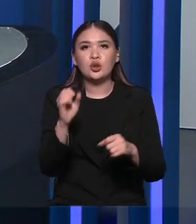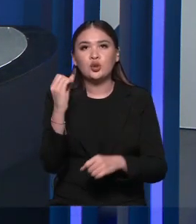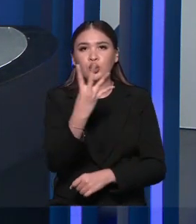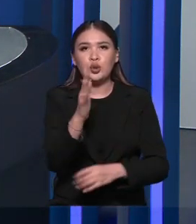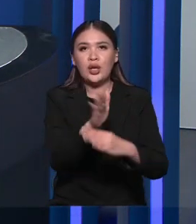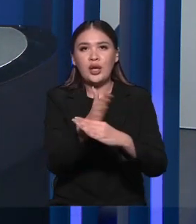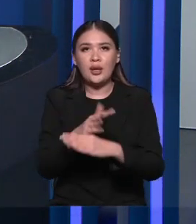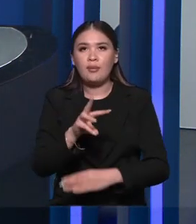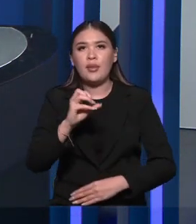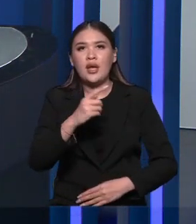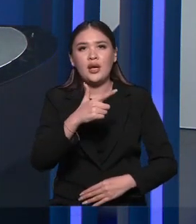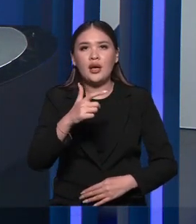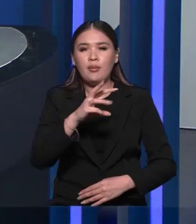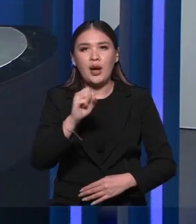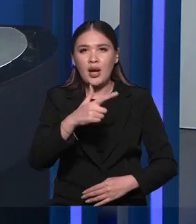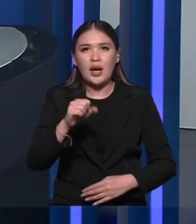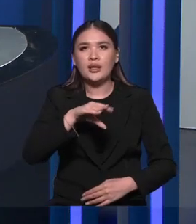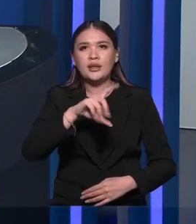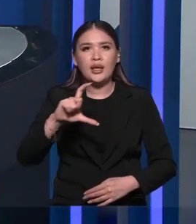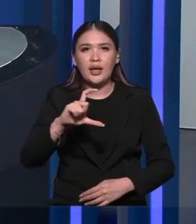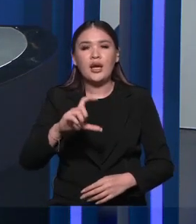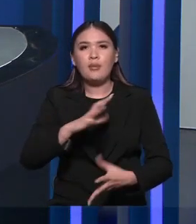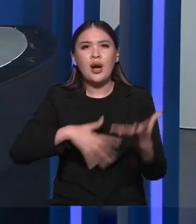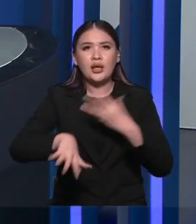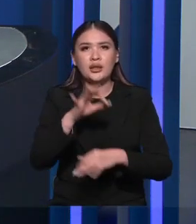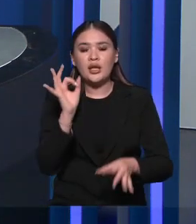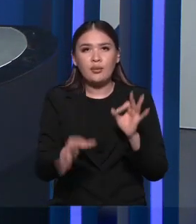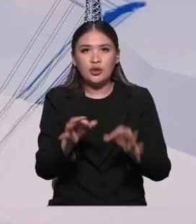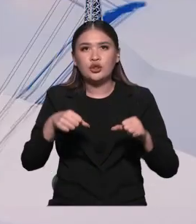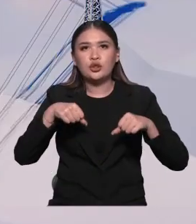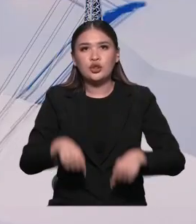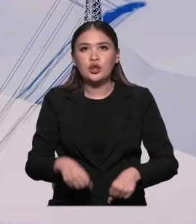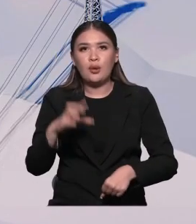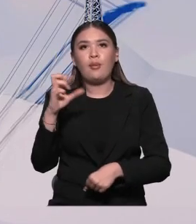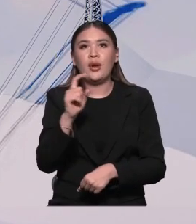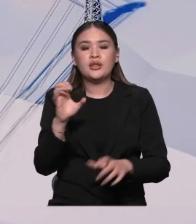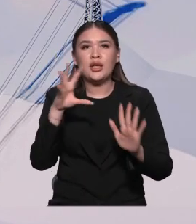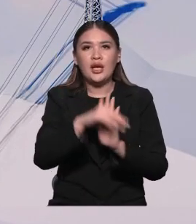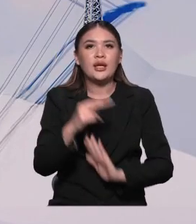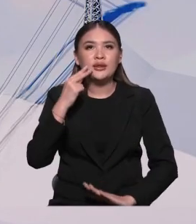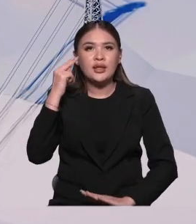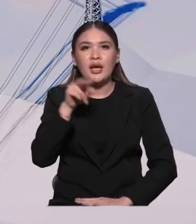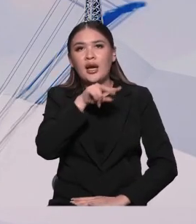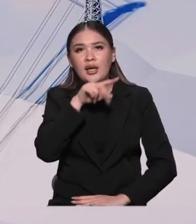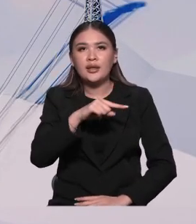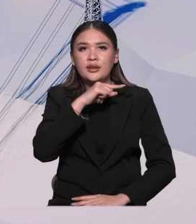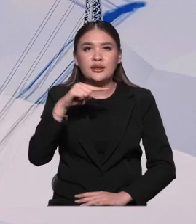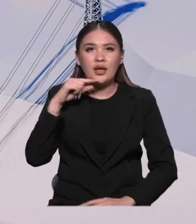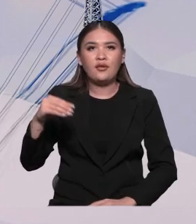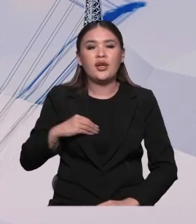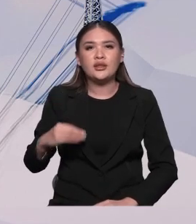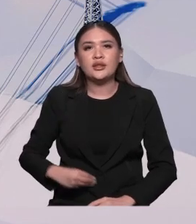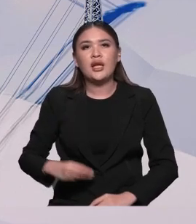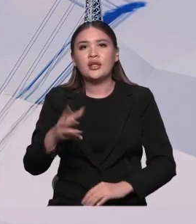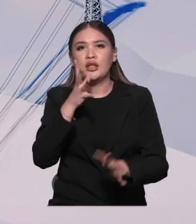Олар МАГАТЭ мен өзіміздің барлық нормативті құқықтық базамыздың сүзгісіне өткен Қытай, Корея, Ресей және